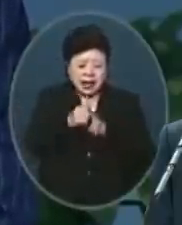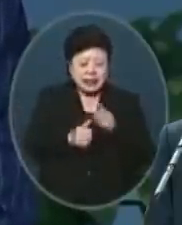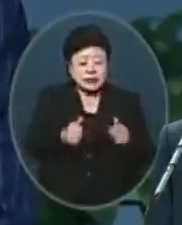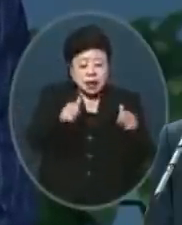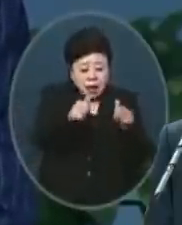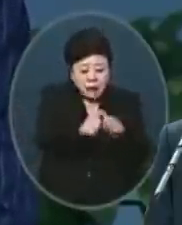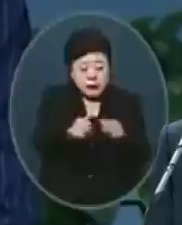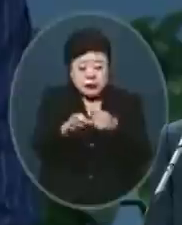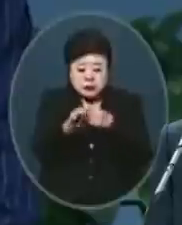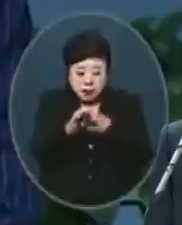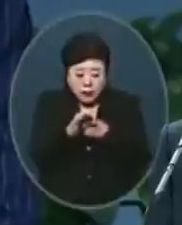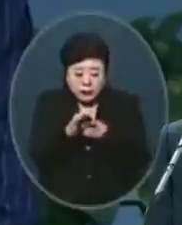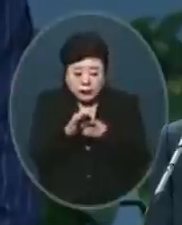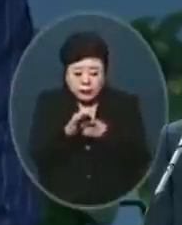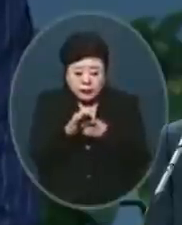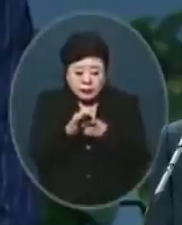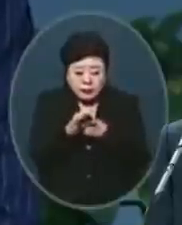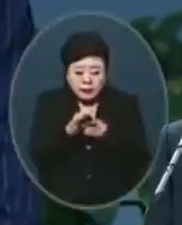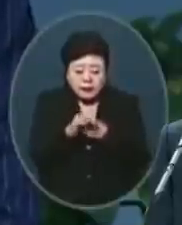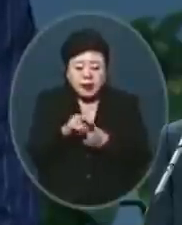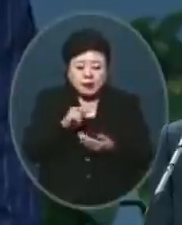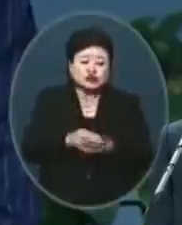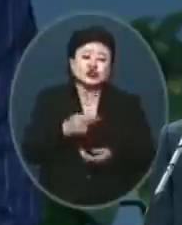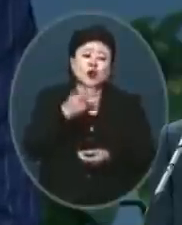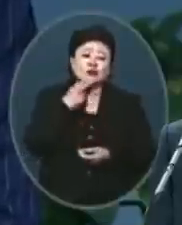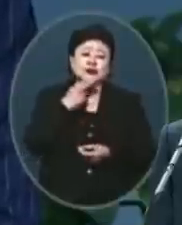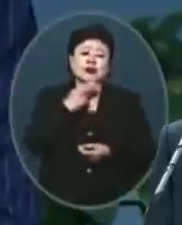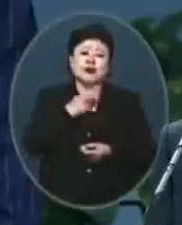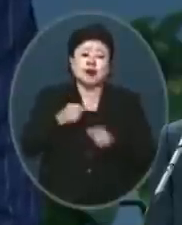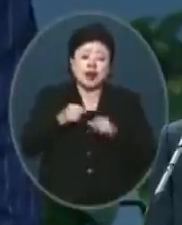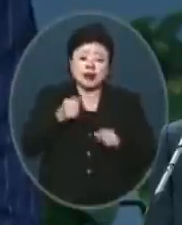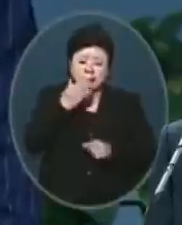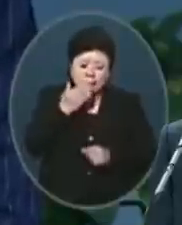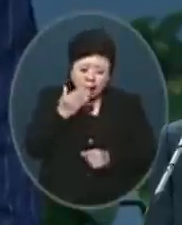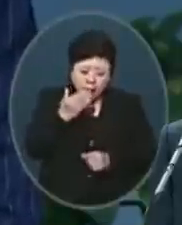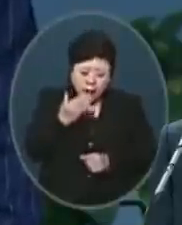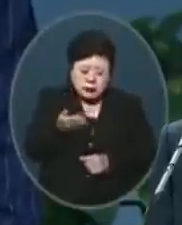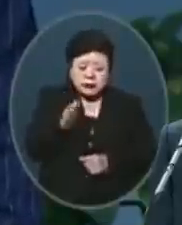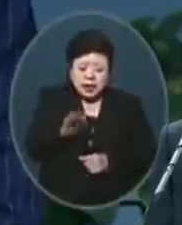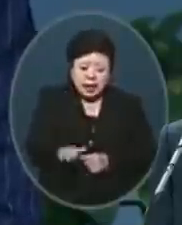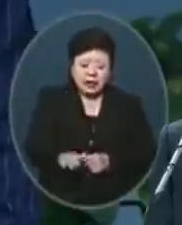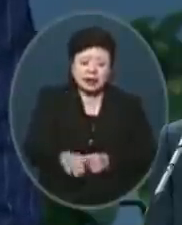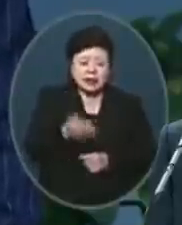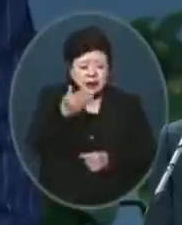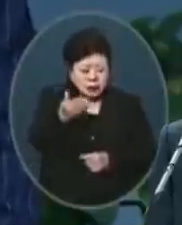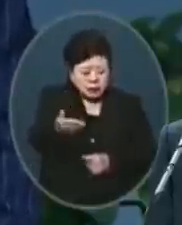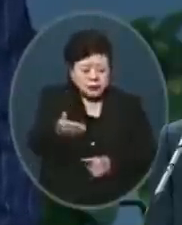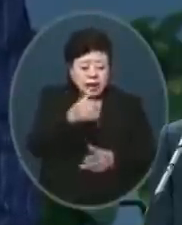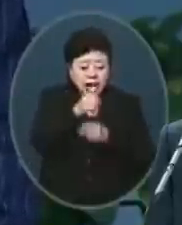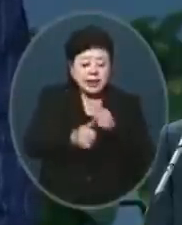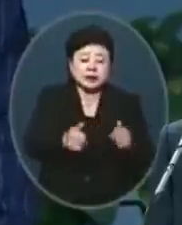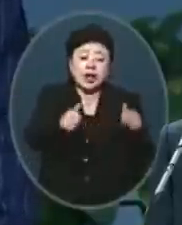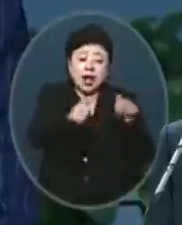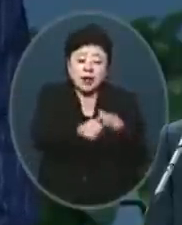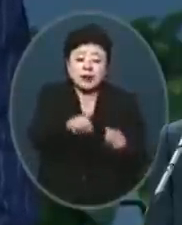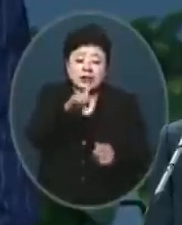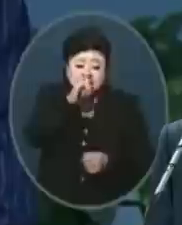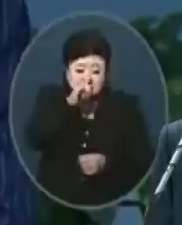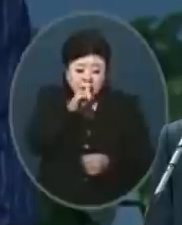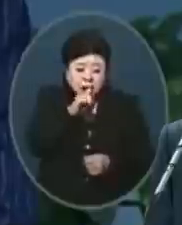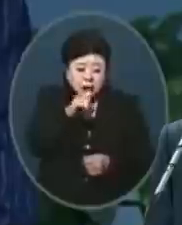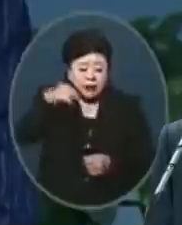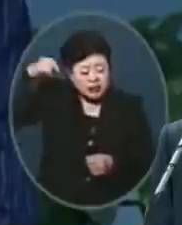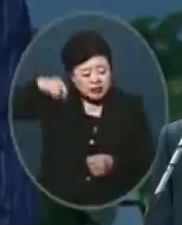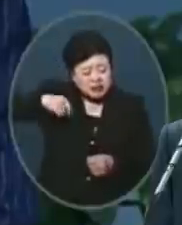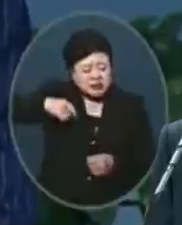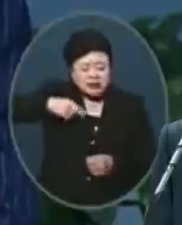함께 있으면 이런 것은 문제없이 행할 수 있는데 여러분은 하나님이 함께 있다는 것을